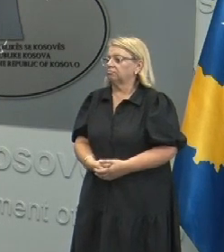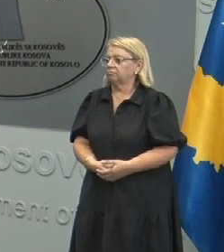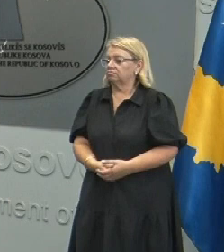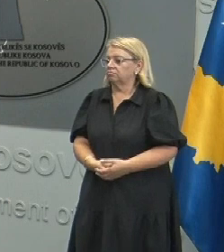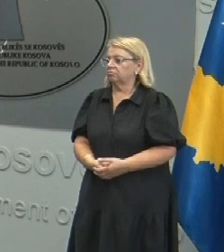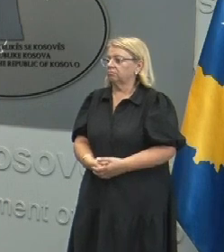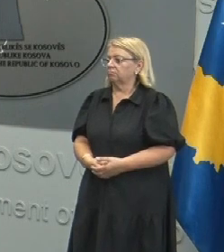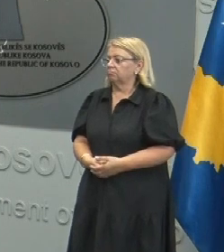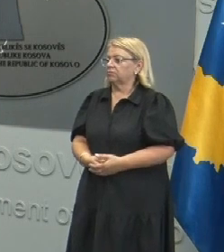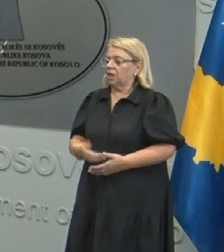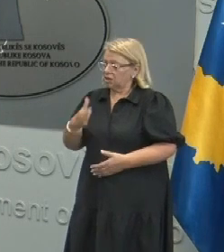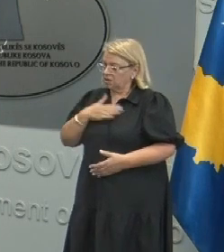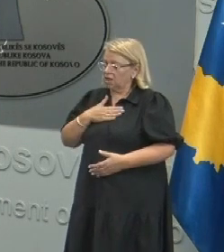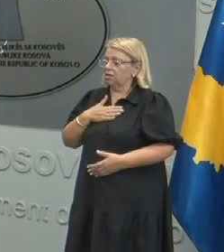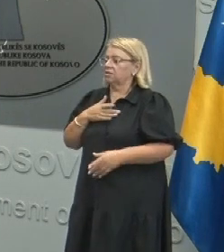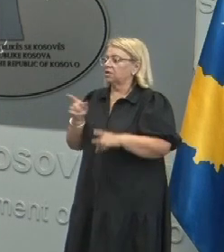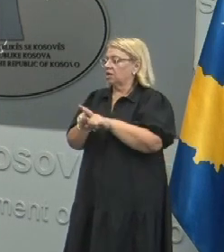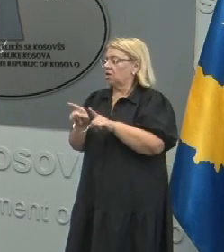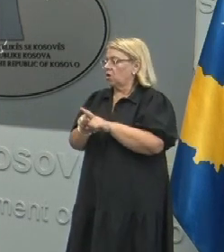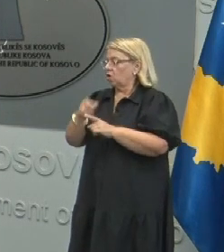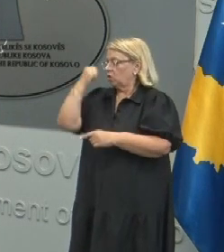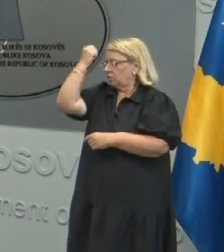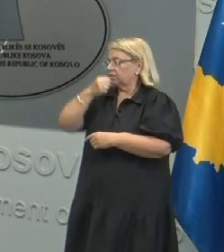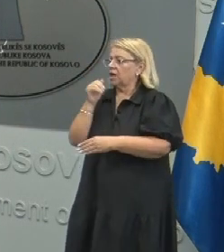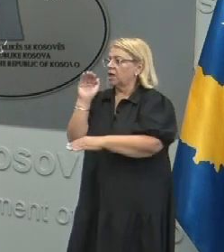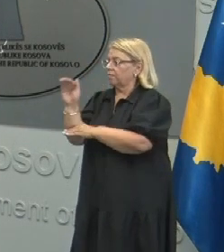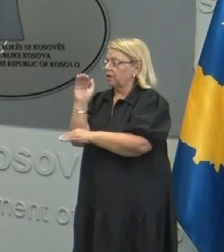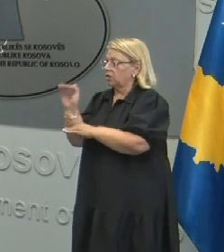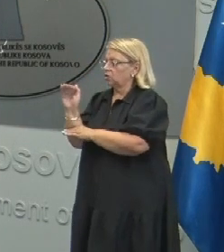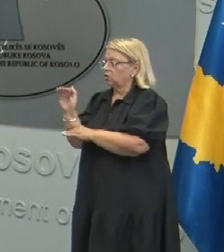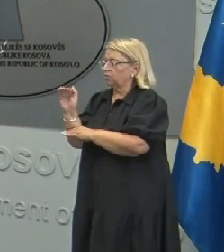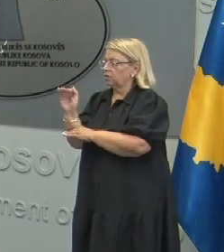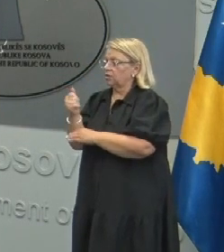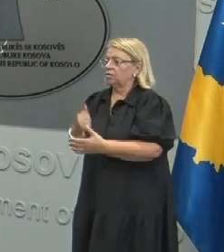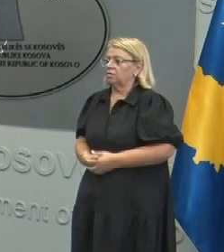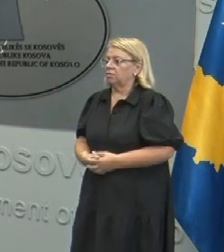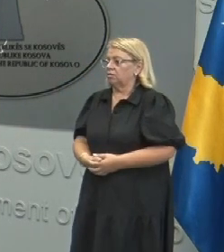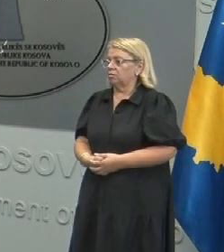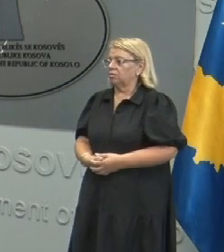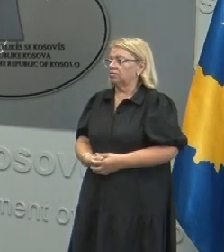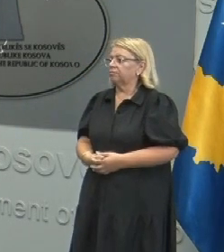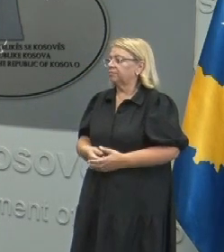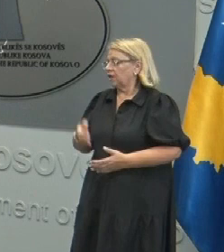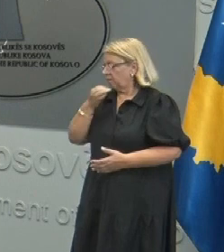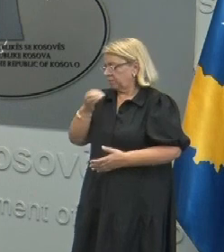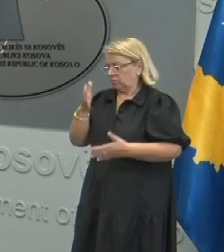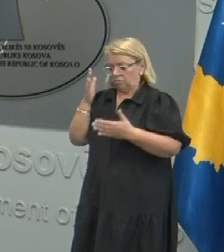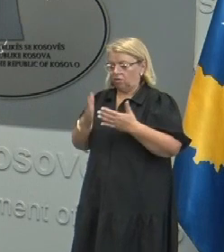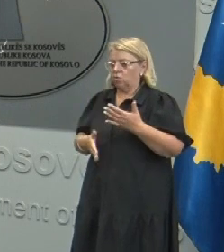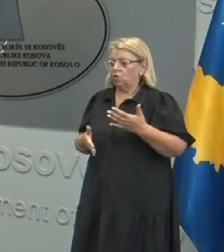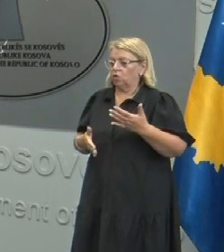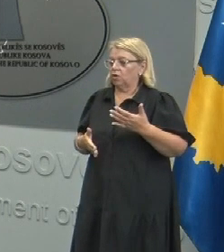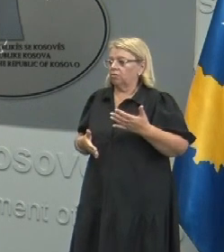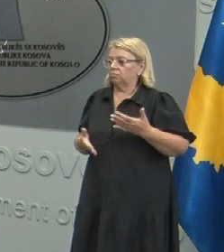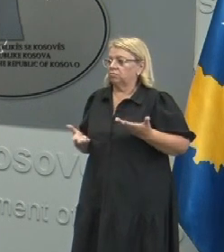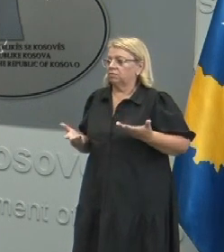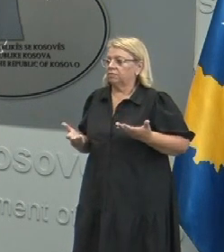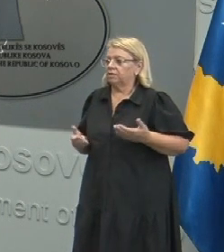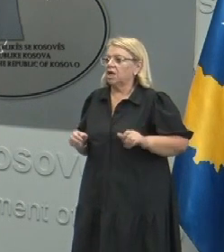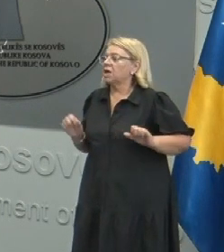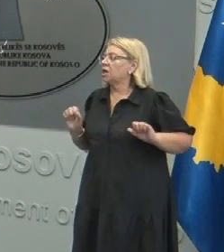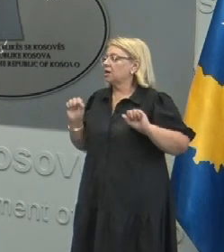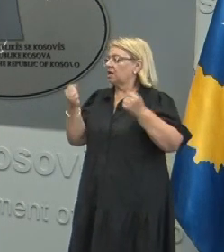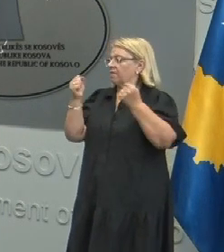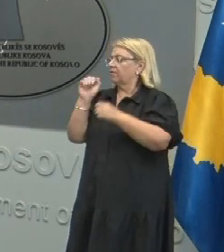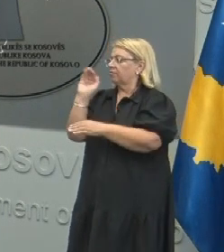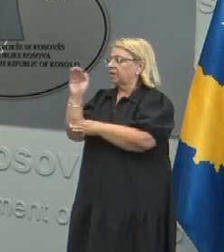media kosovare, që të raportojmë për ato që keni diskutuar, dhe një pyetje për fund, sa i përket grevave që janë paralajmëruar nga sindikatat, e di që